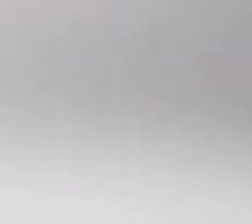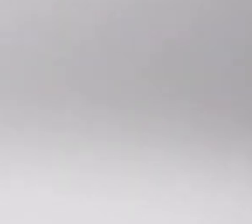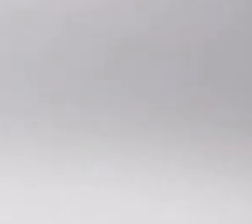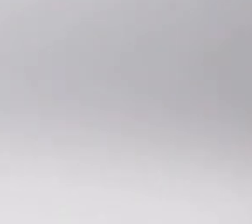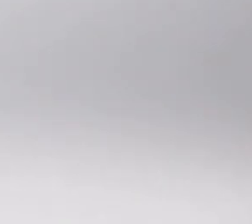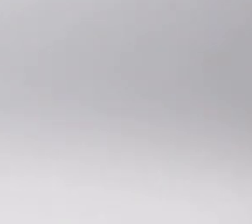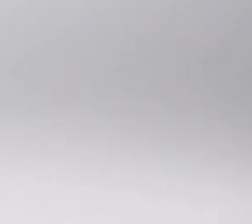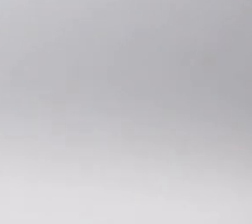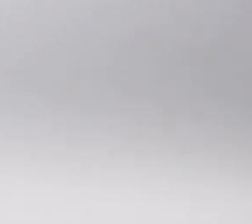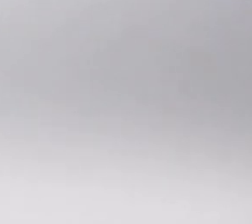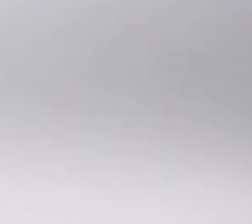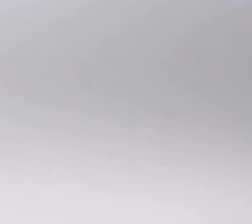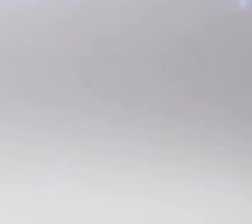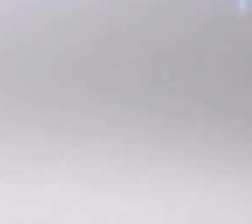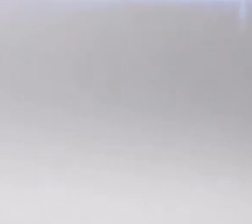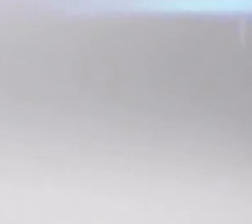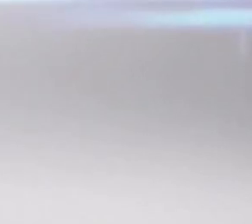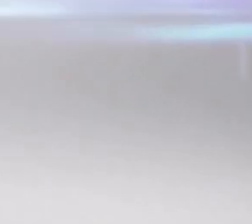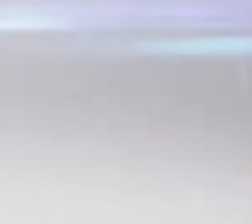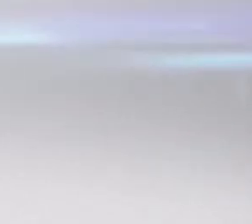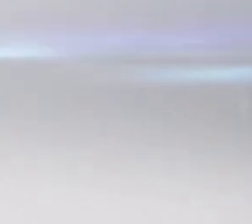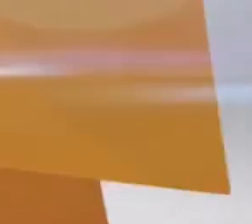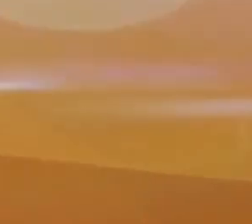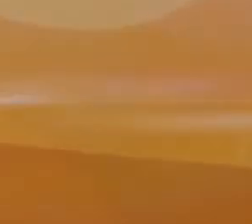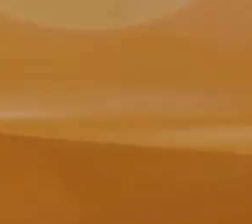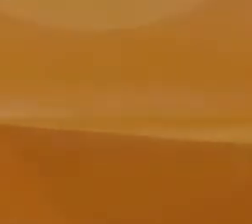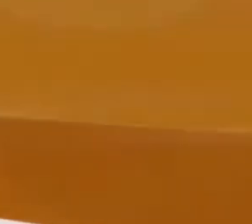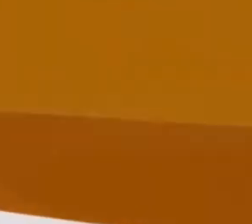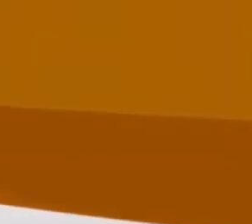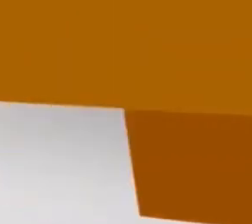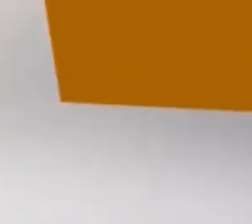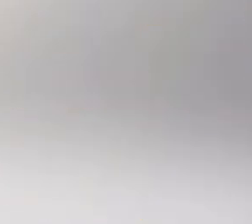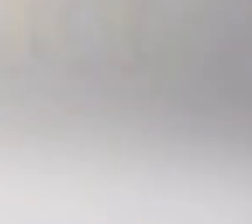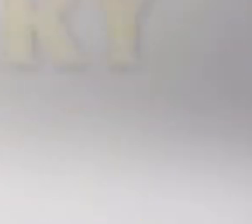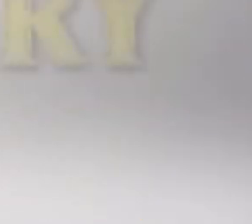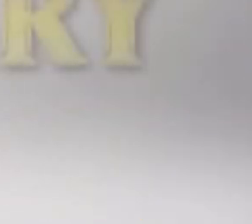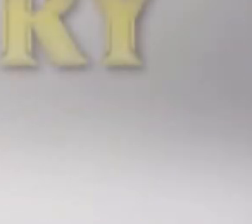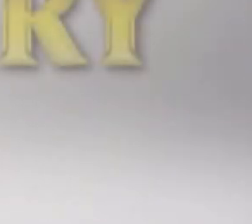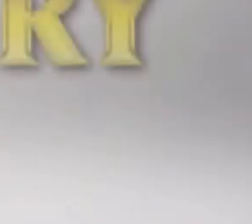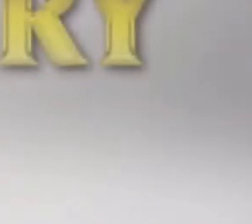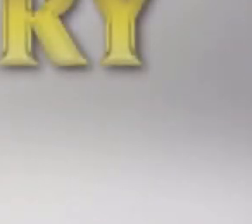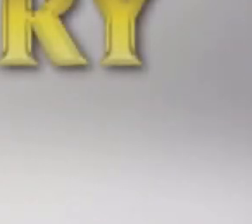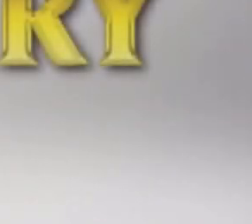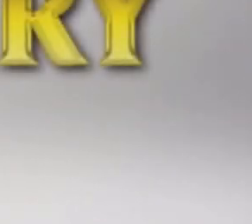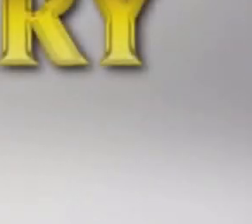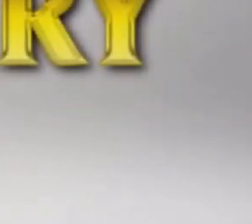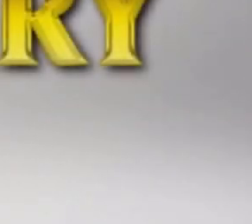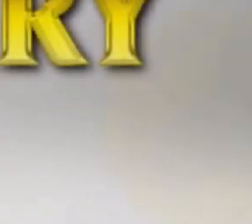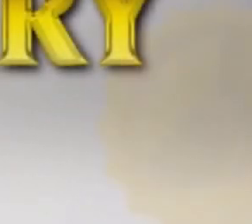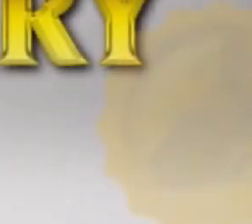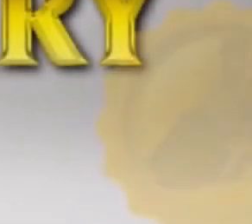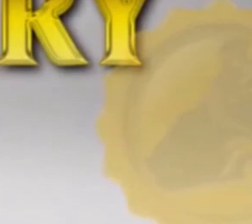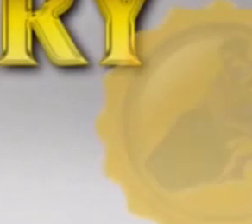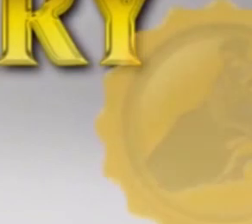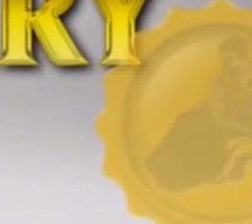Ang kaban ng mga kwento ng bayan ko ay mula sa anim ng Bureau of Learning Resources at ng mga Learning